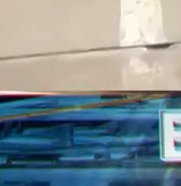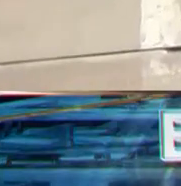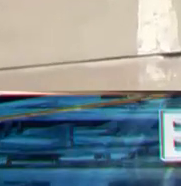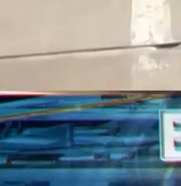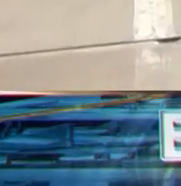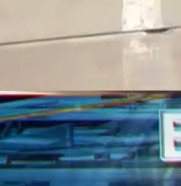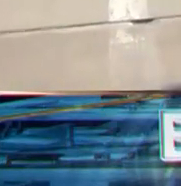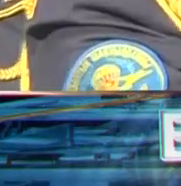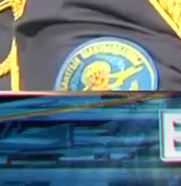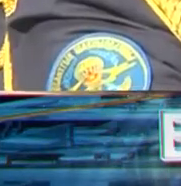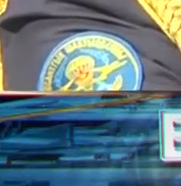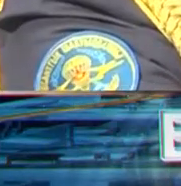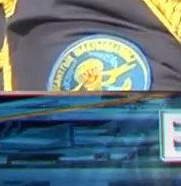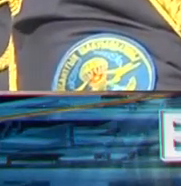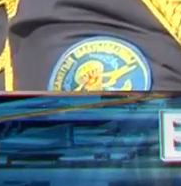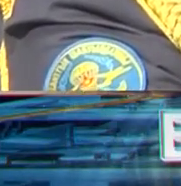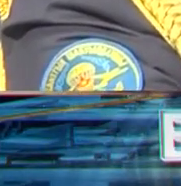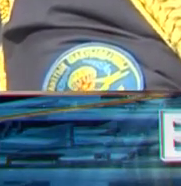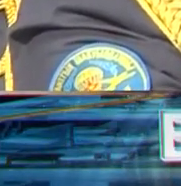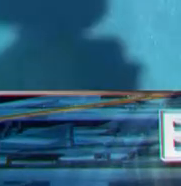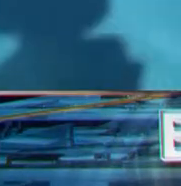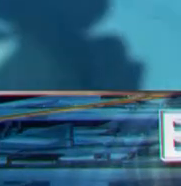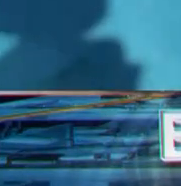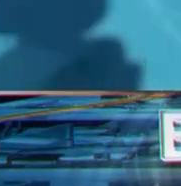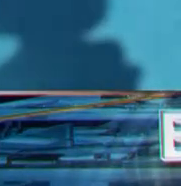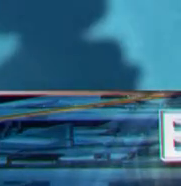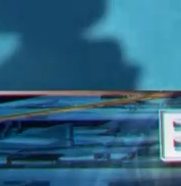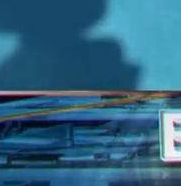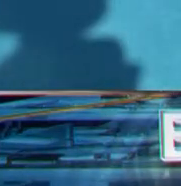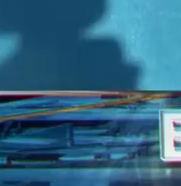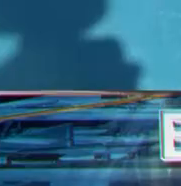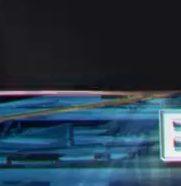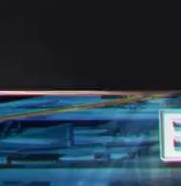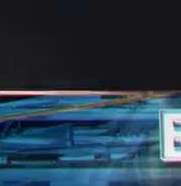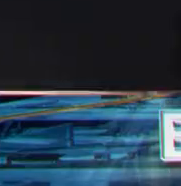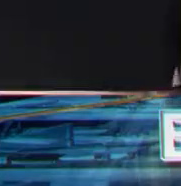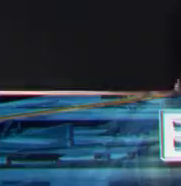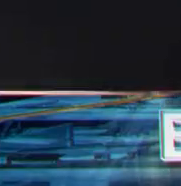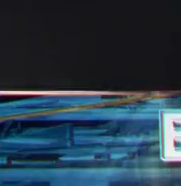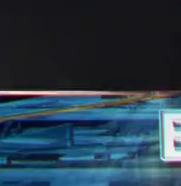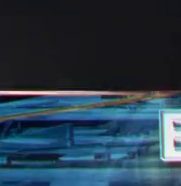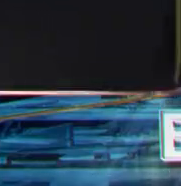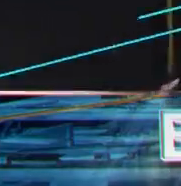Туған жердің топырағы бұйырды. Ұлы Отан соғысында қаза тапқан қос майдангердің мәйіті елге жетті.